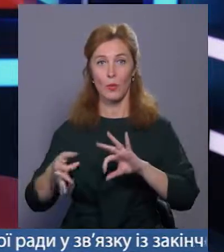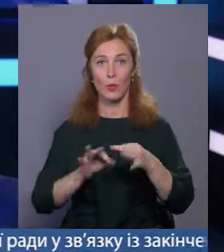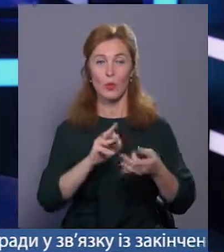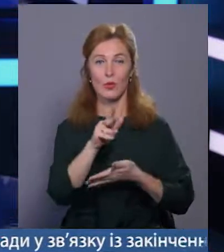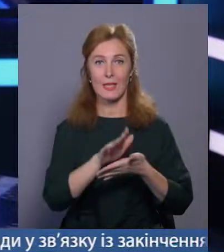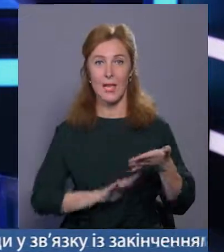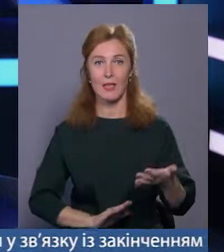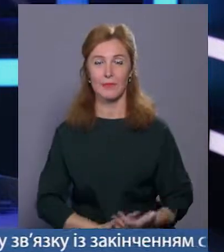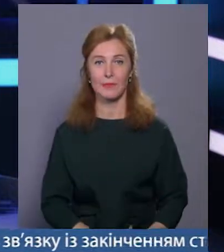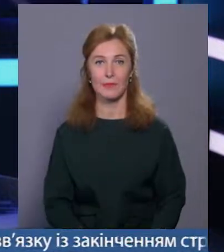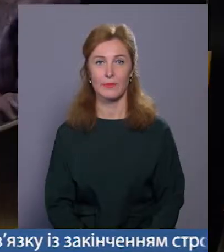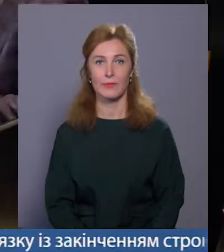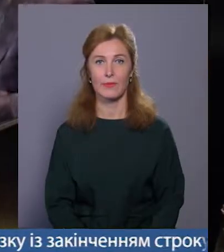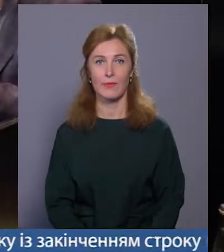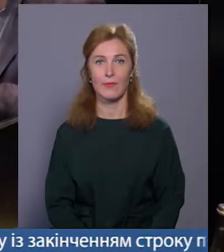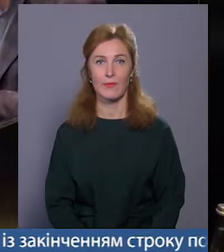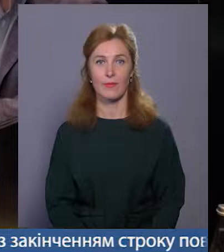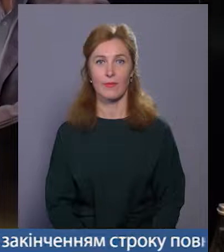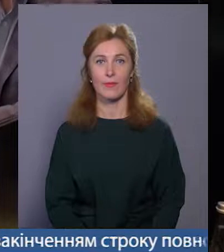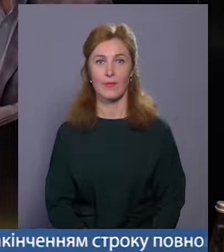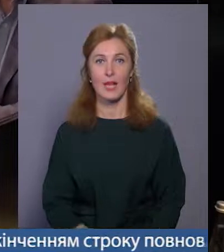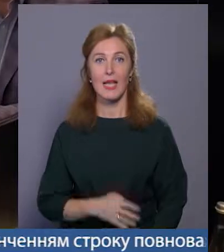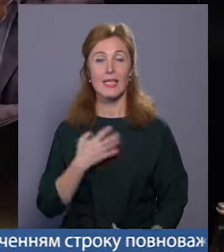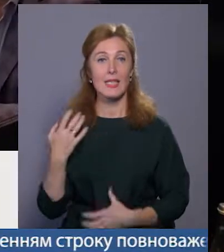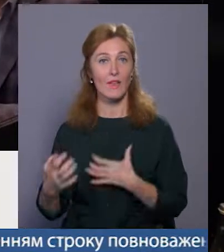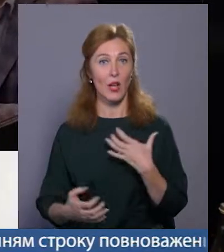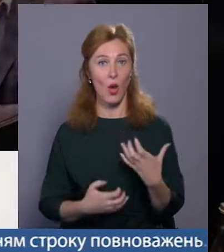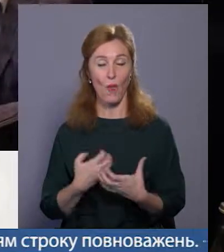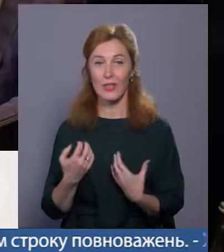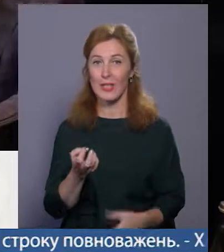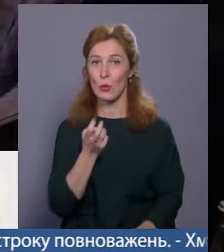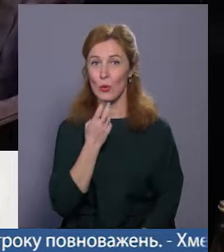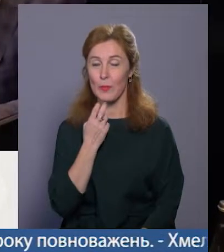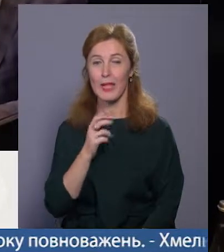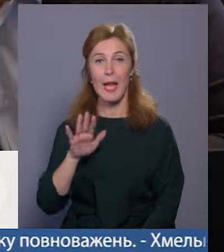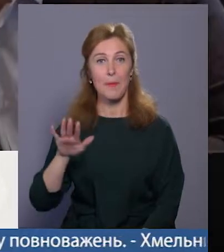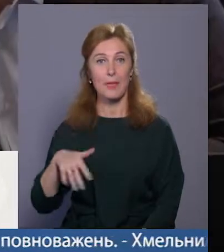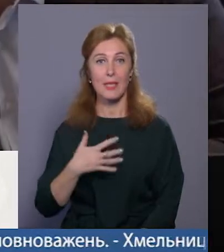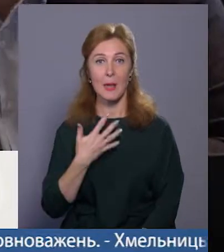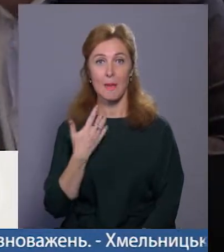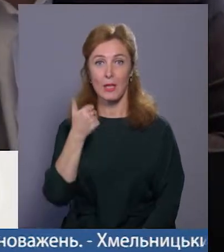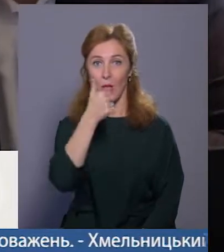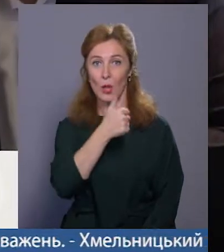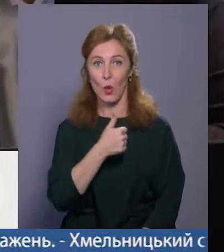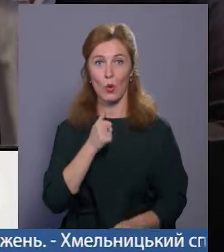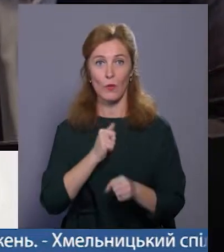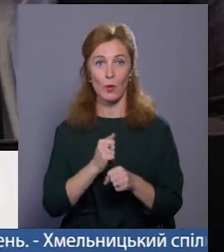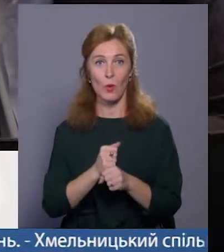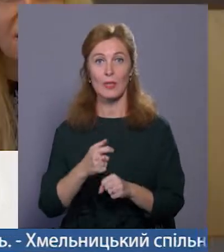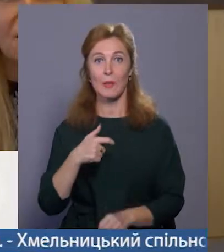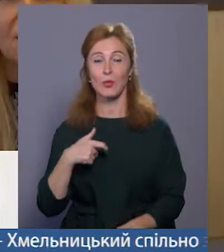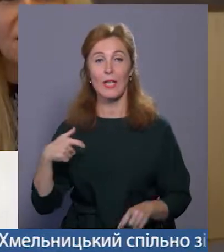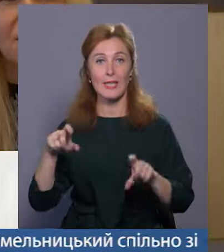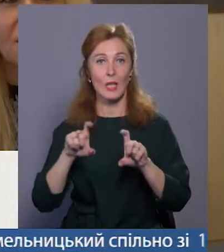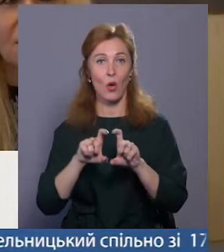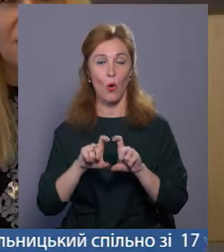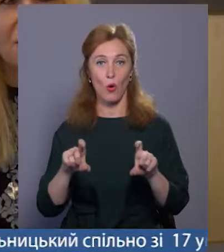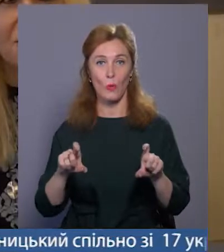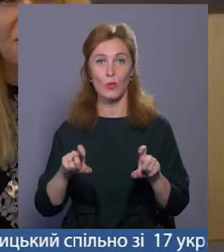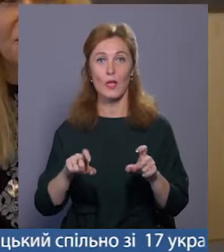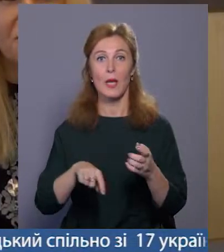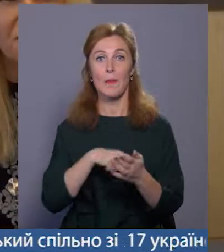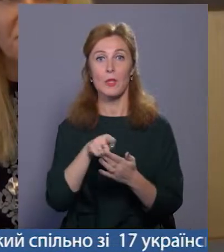розповість Ірина Аріон. Схвильовані і усміхнені. Після 5 років плідної роботи депутатський корпус Хмельницької міської ради